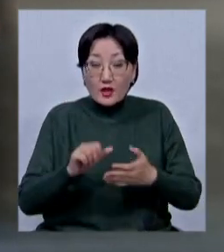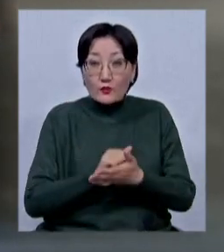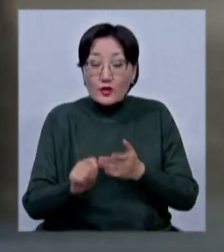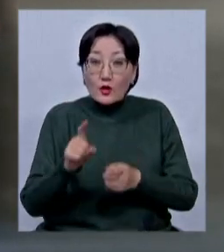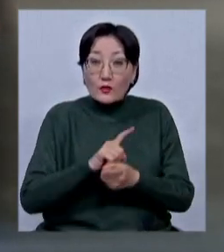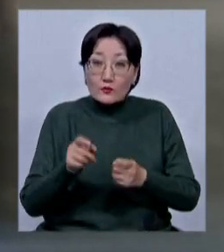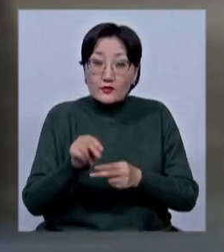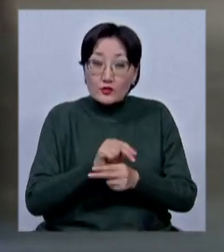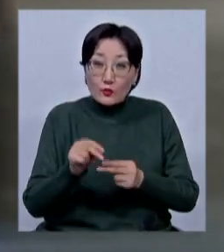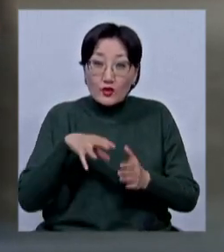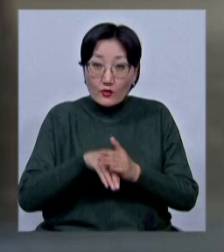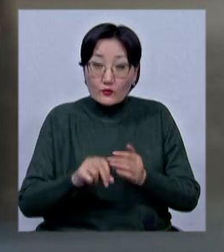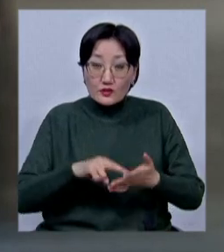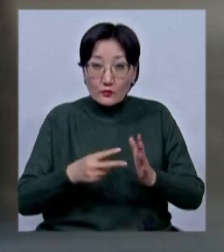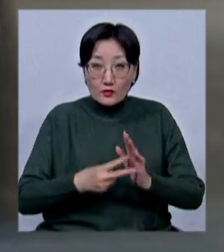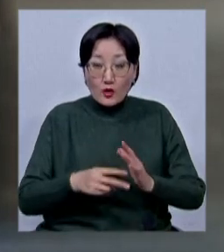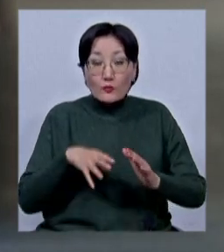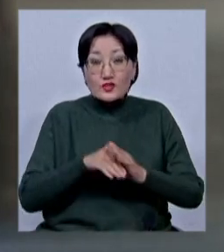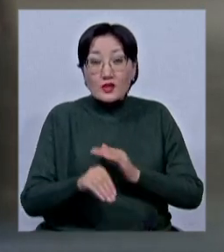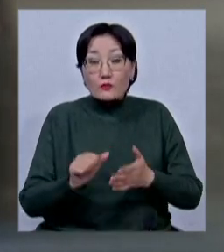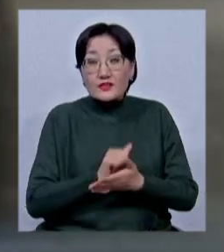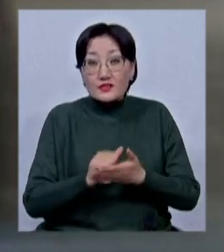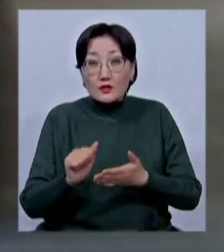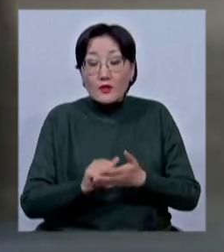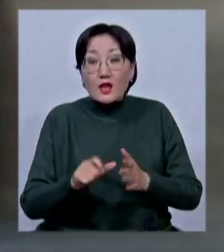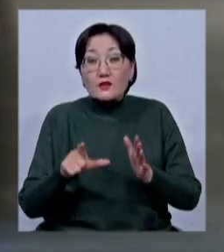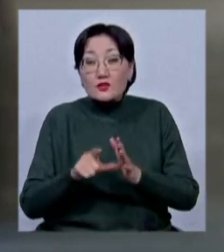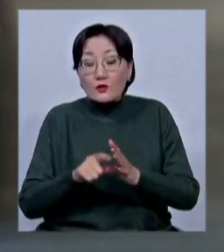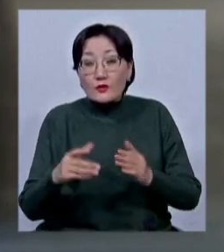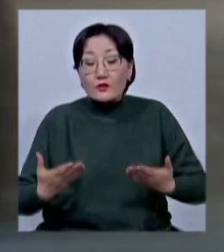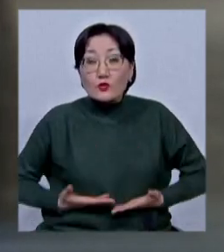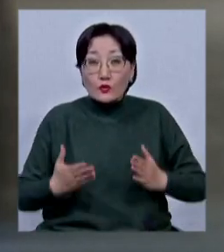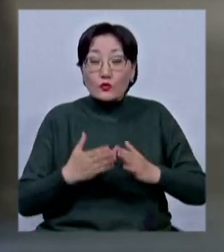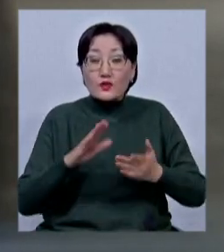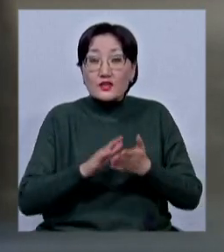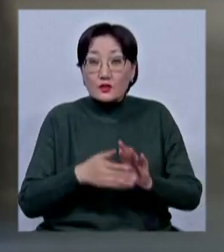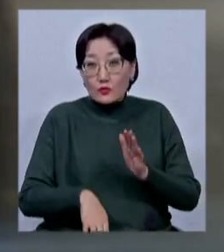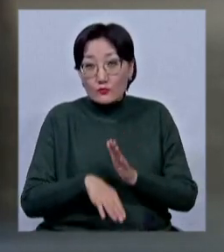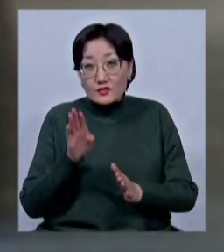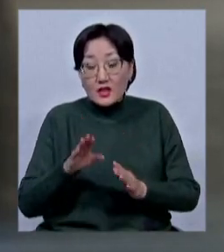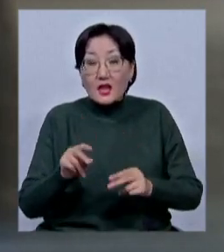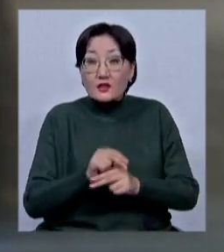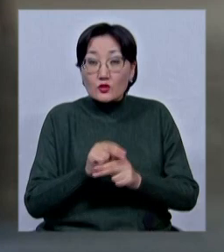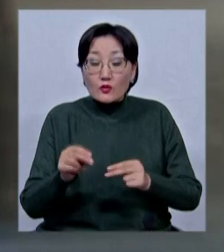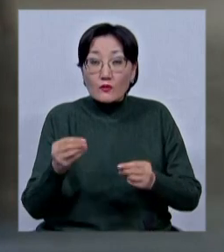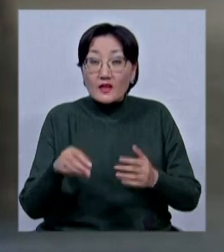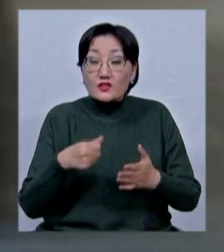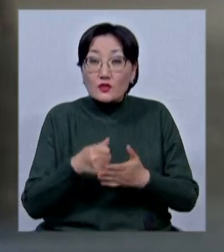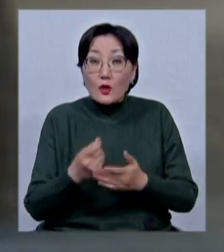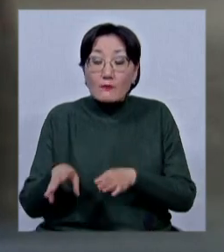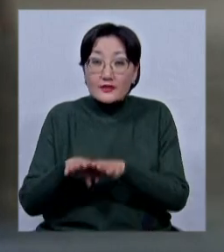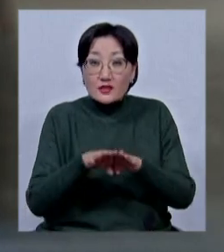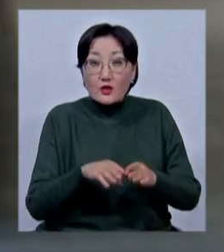өзгертулер мен толықтырулар енгізу көзделген. Оның ішінде құжатта салымшылардың тұрғын үй жағдайларын жақсарту және емделуге ақы төлеу үшін